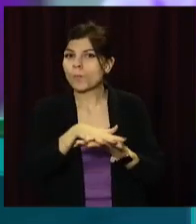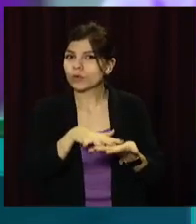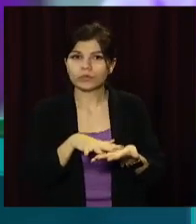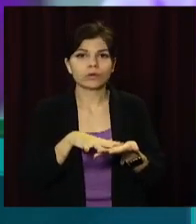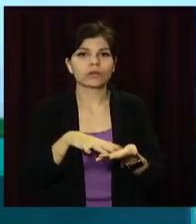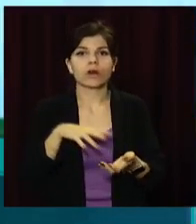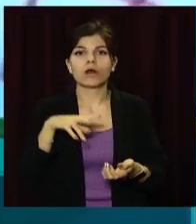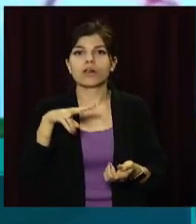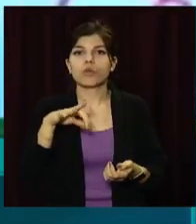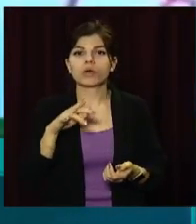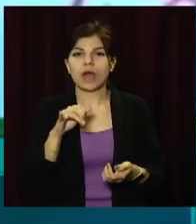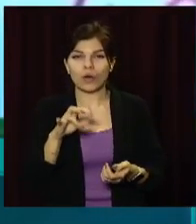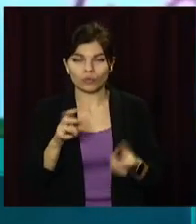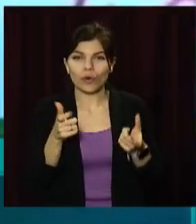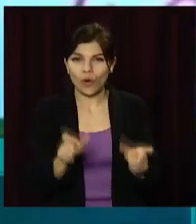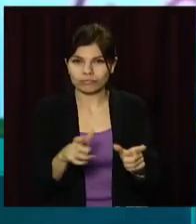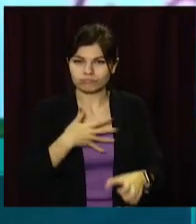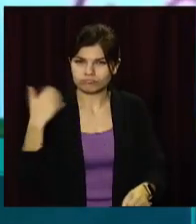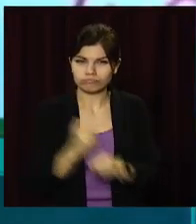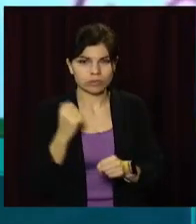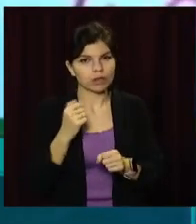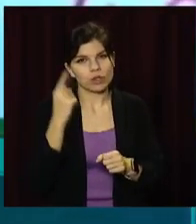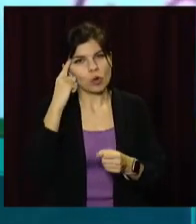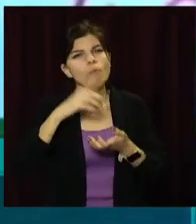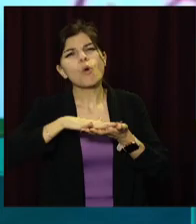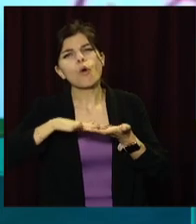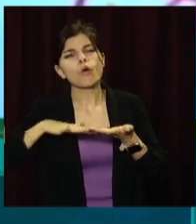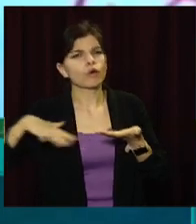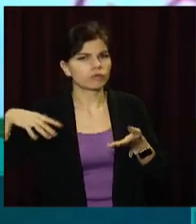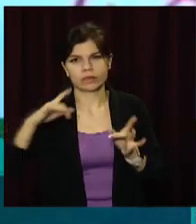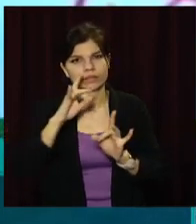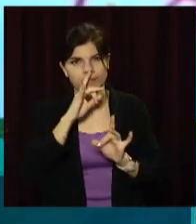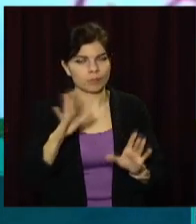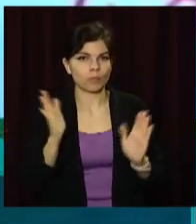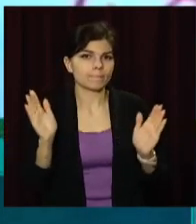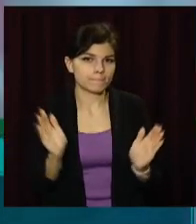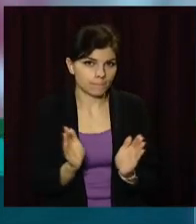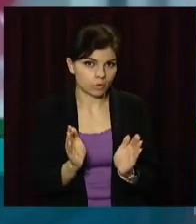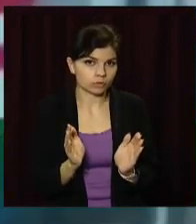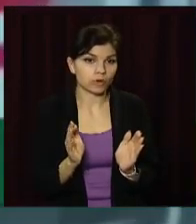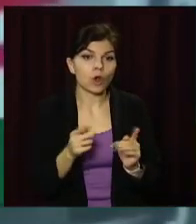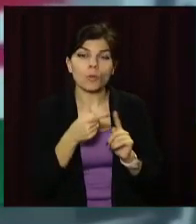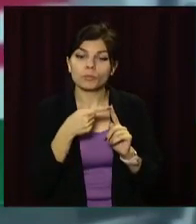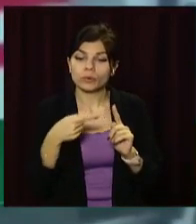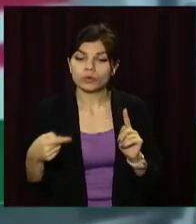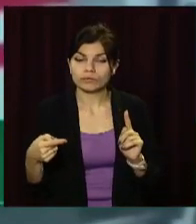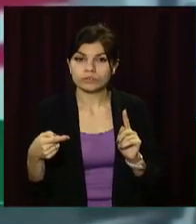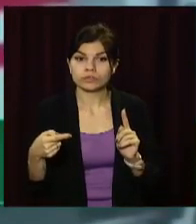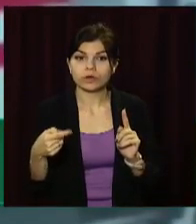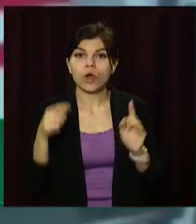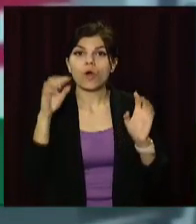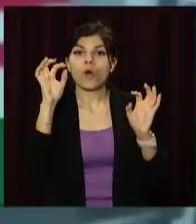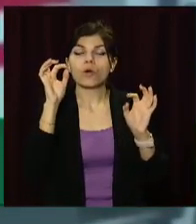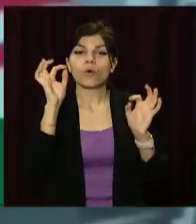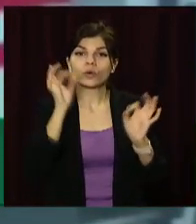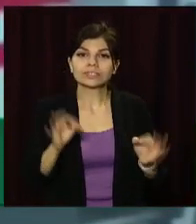ні додаткових карантинних обмежень, таких жорстких карантинних обмежень впродовж